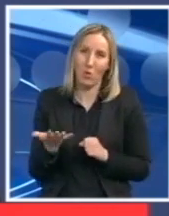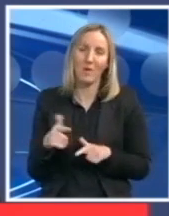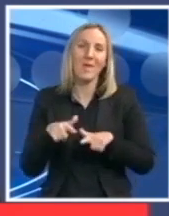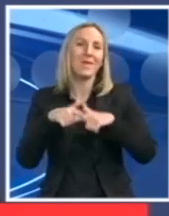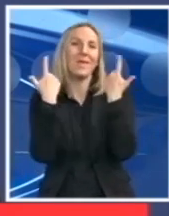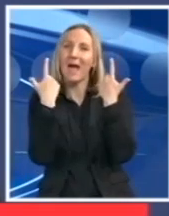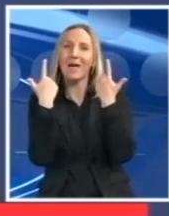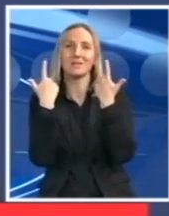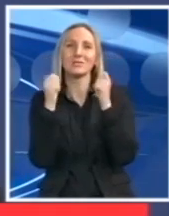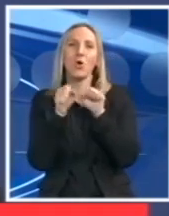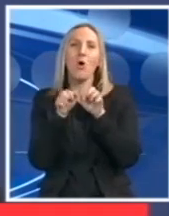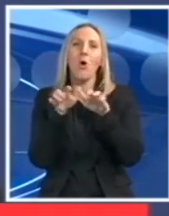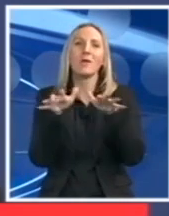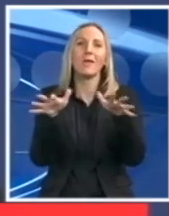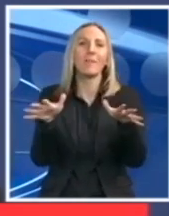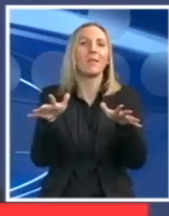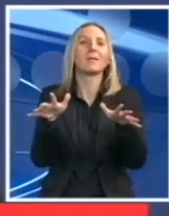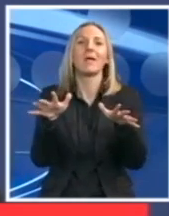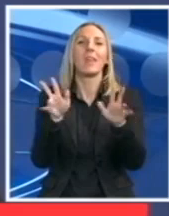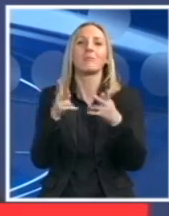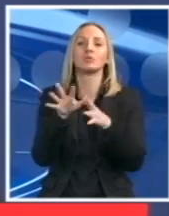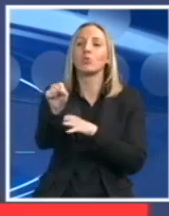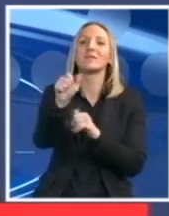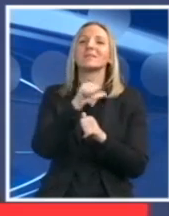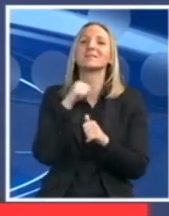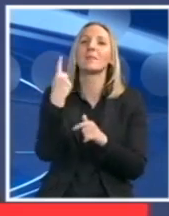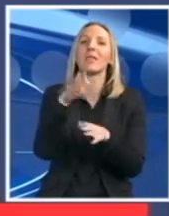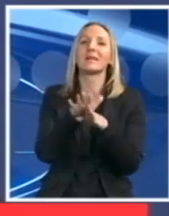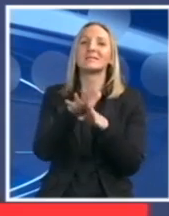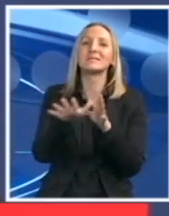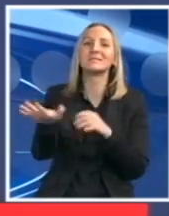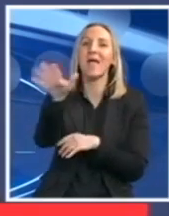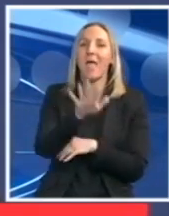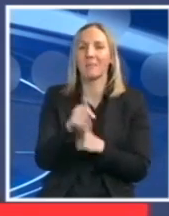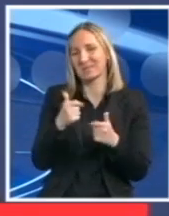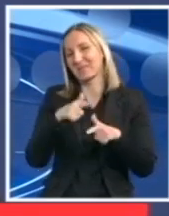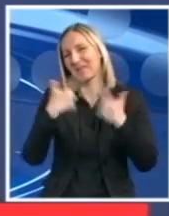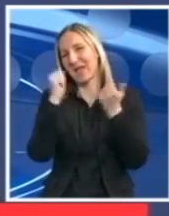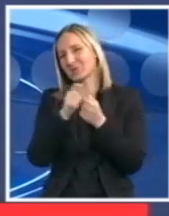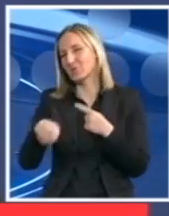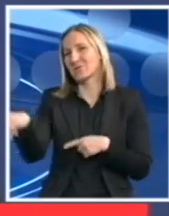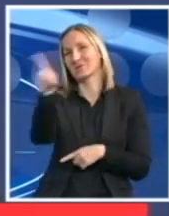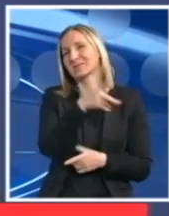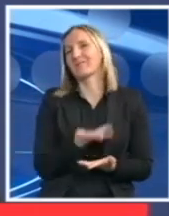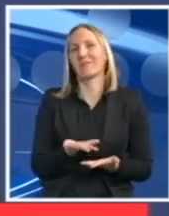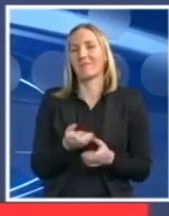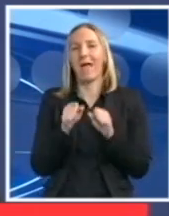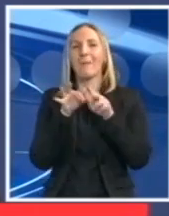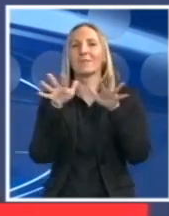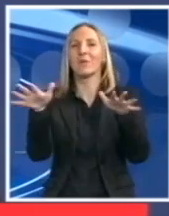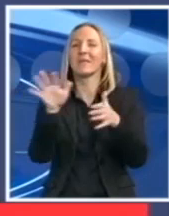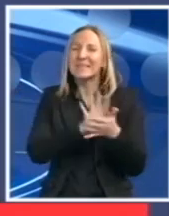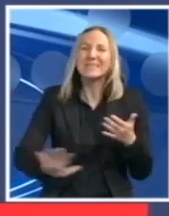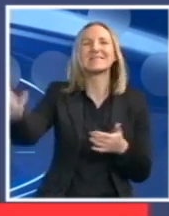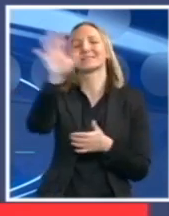samo jedan deo sistema, nego zahvata, i mislim da to sad već svima potpuno jasno, zahvata čitav